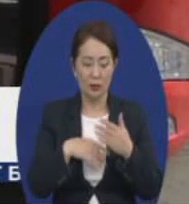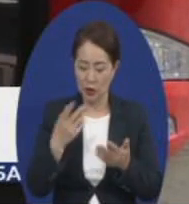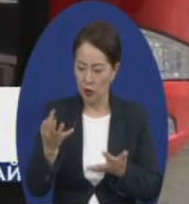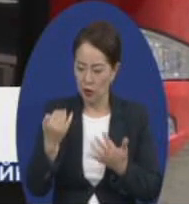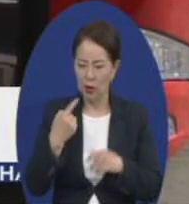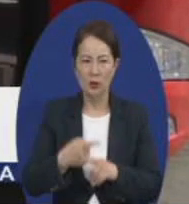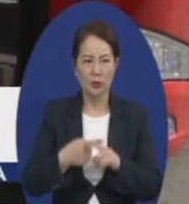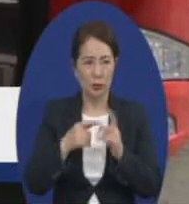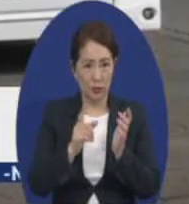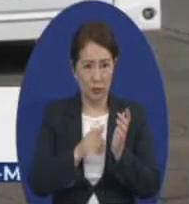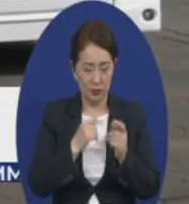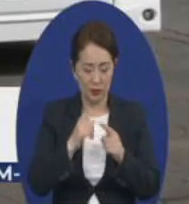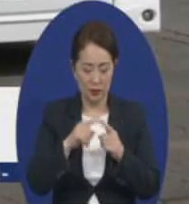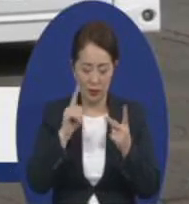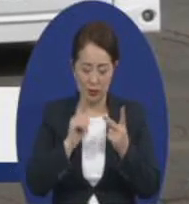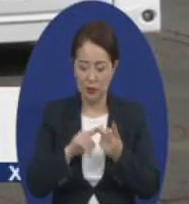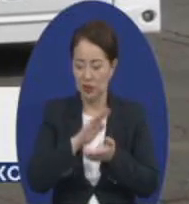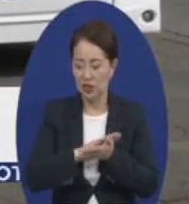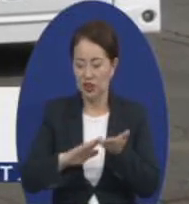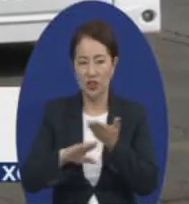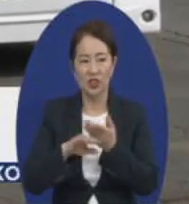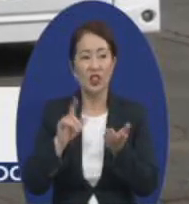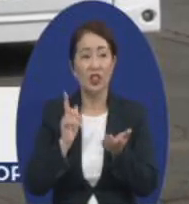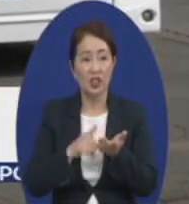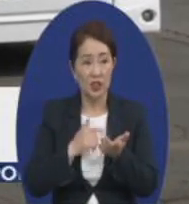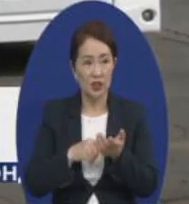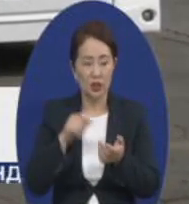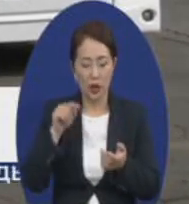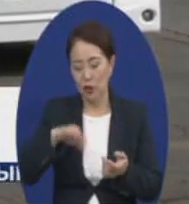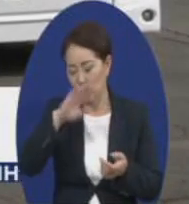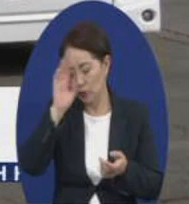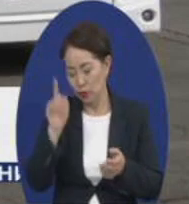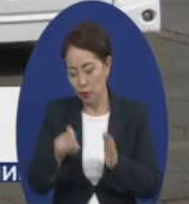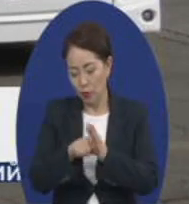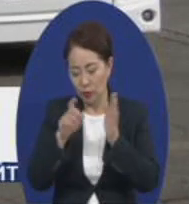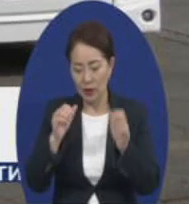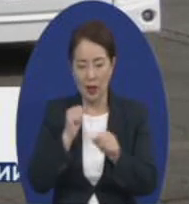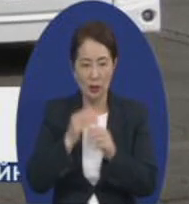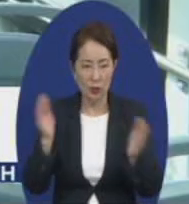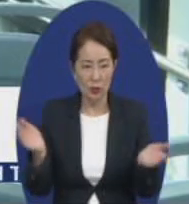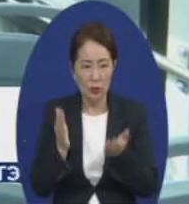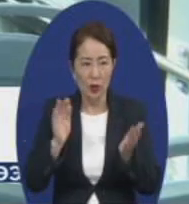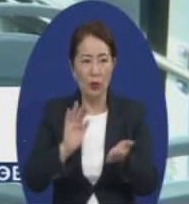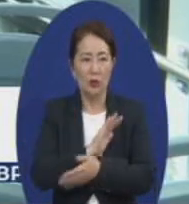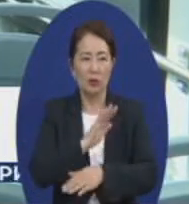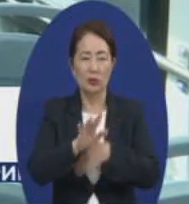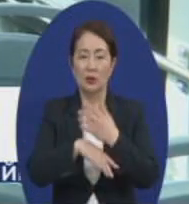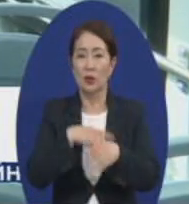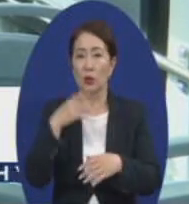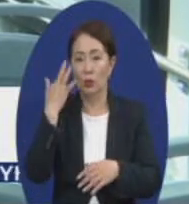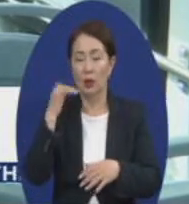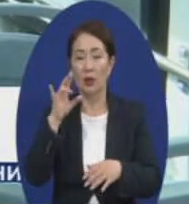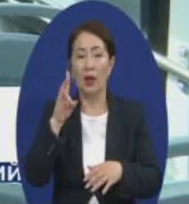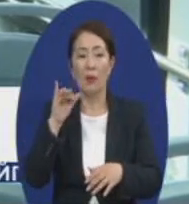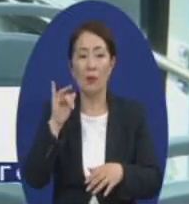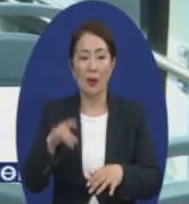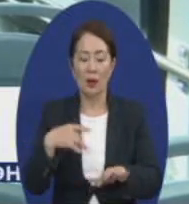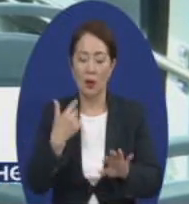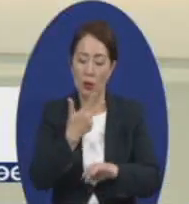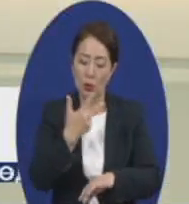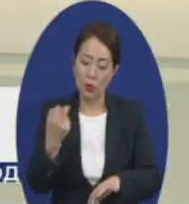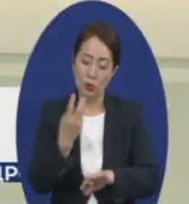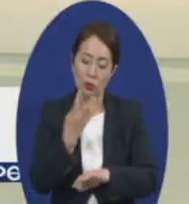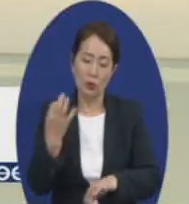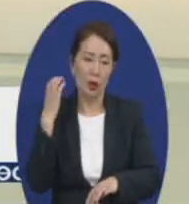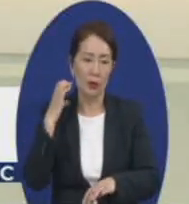тоог нэмэгдүүлээ зогсохгүй бүрэн шинчлэх шаардлага тулгараад байгаа. Энэ зуны хугацаанд дууг ажлыг эрчимжүүлж намар гэхэд ойролцоогоор 300-аас